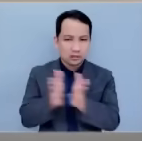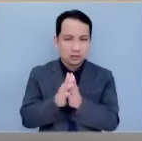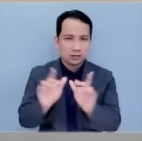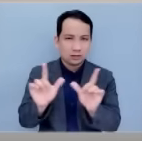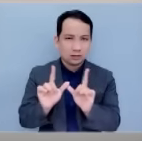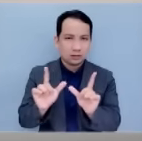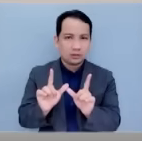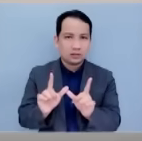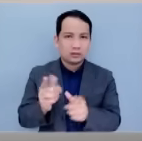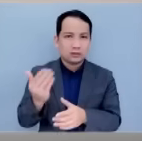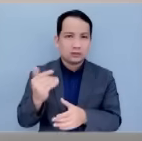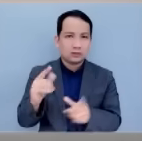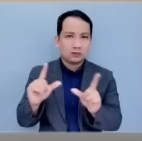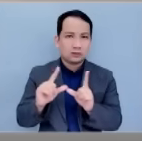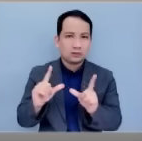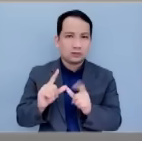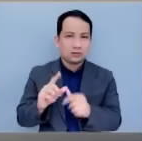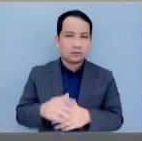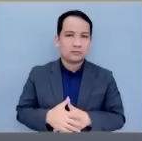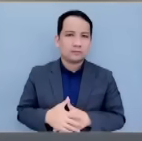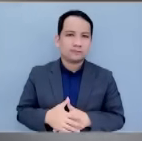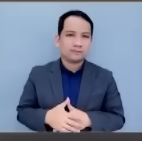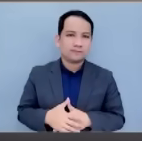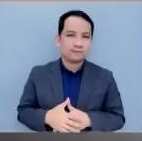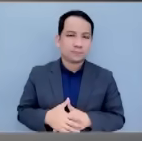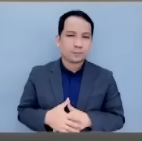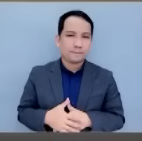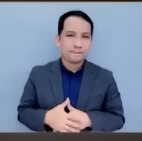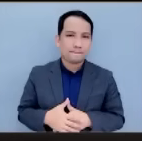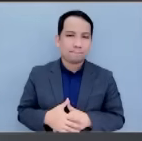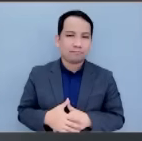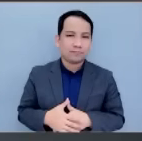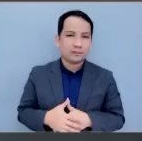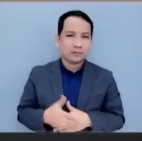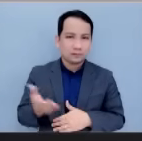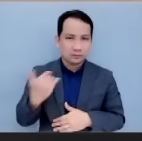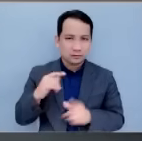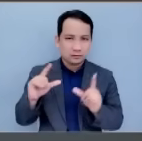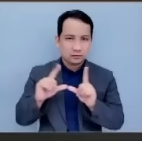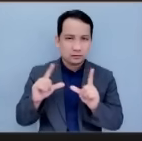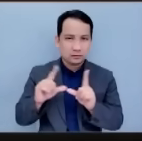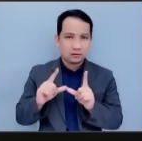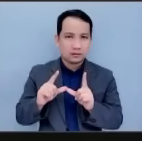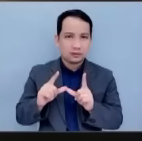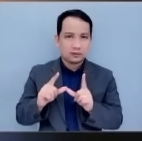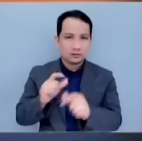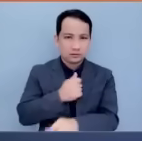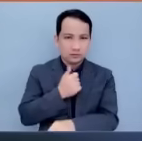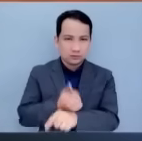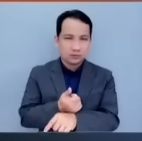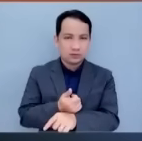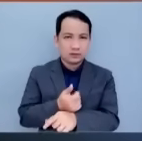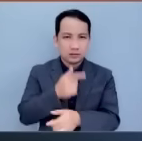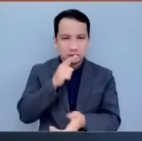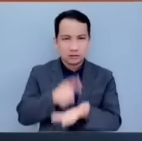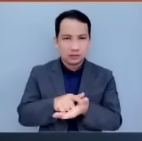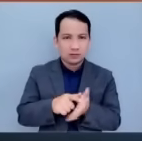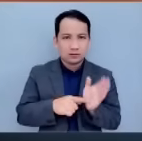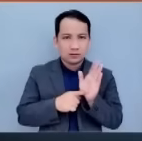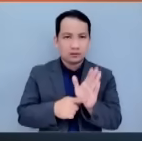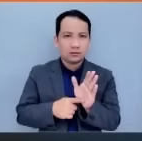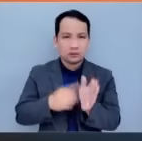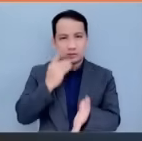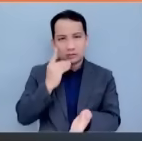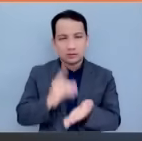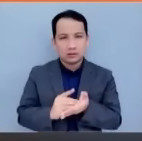mo, kuya? Lisensya mo? Lisensya, saka yung babano, authorization. Nagpakita naman ng mga dokumento ang